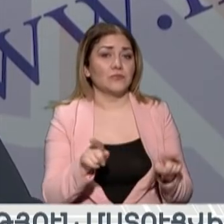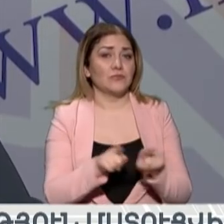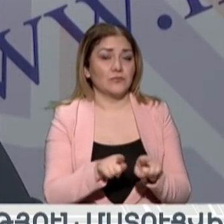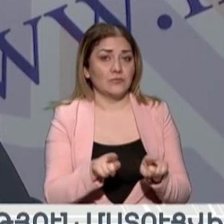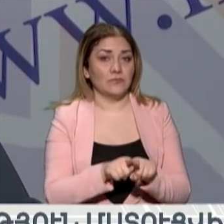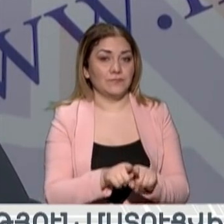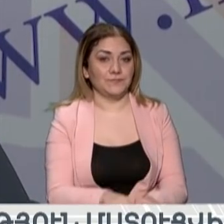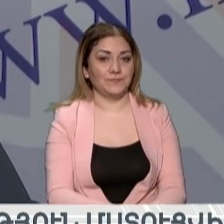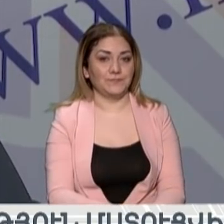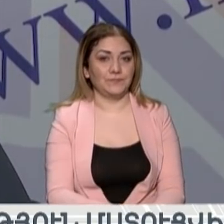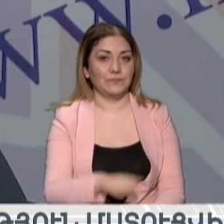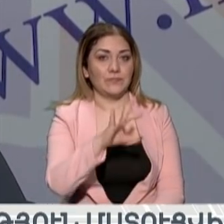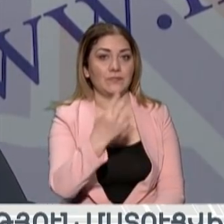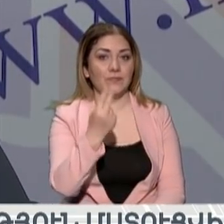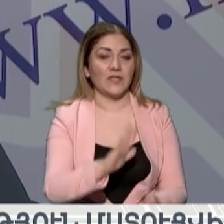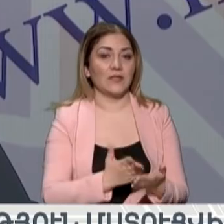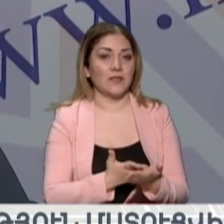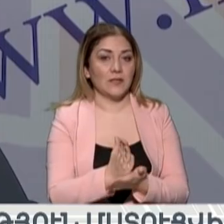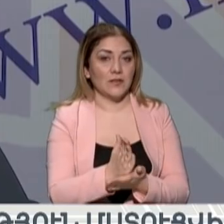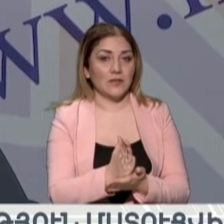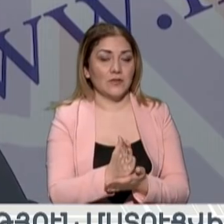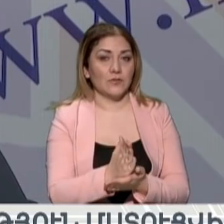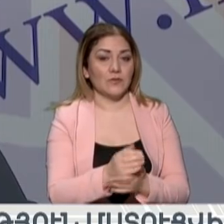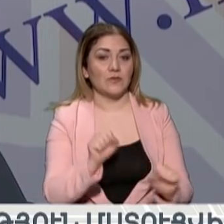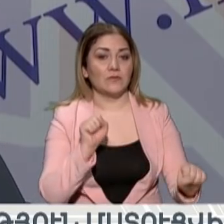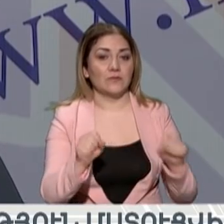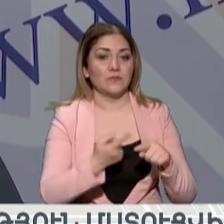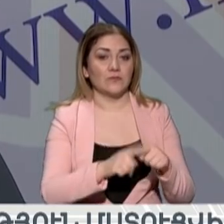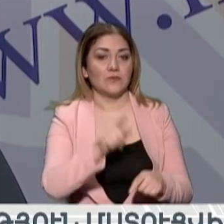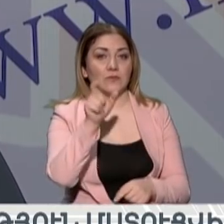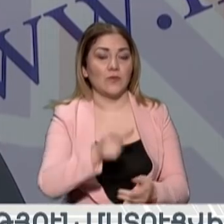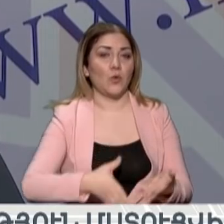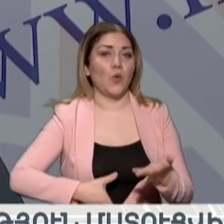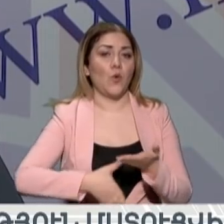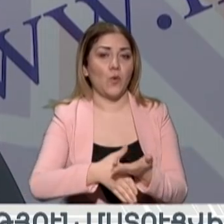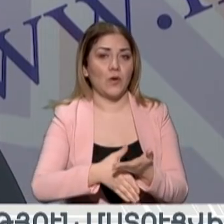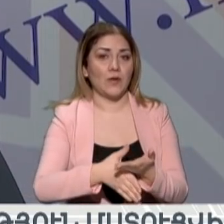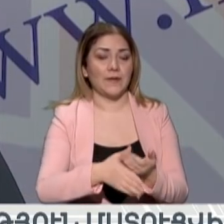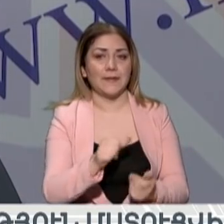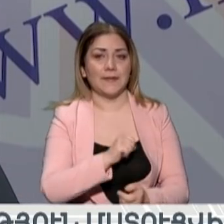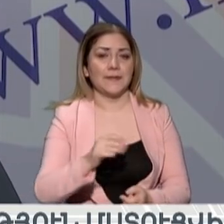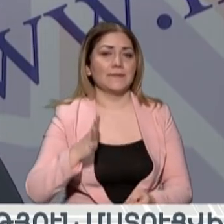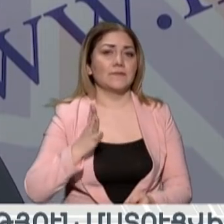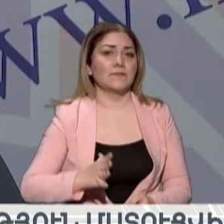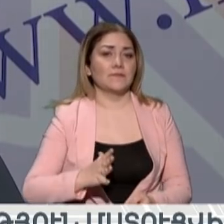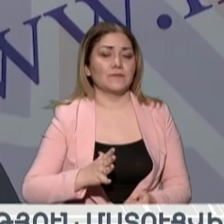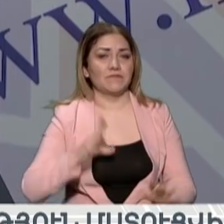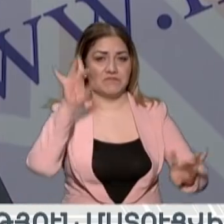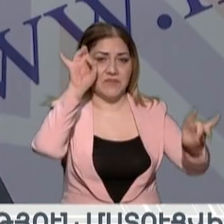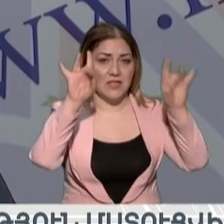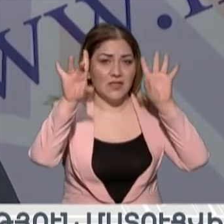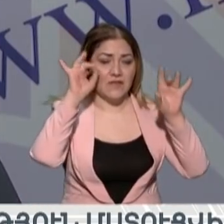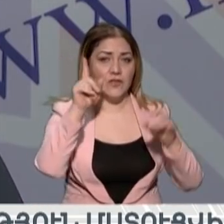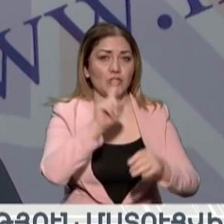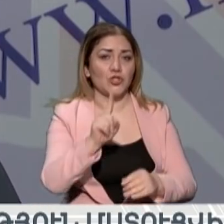է, որ սոցիալական քաղաքականությունը վարվում է, որպեսզի մարդուն օգնենք, որպեսզի ինքը համակերպվի